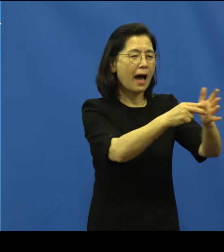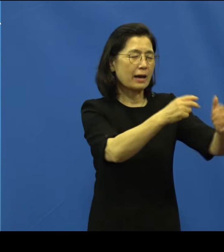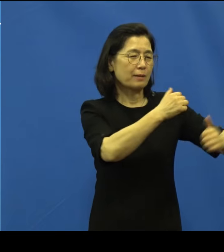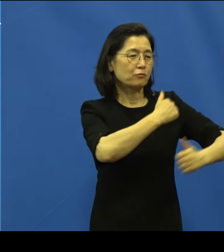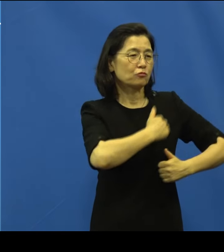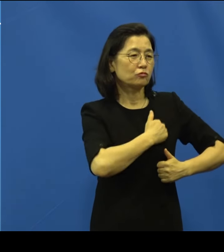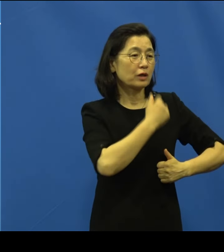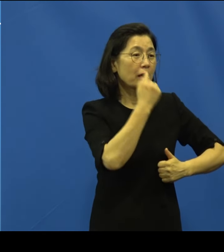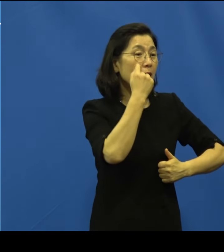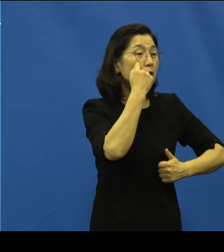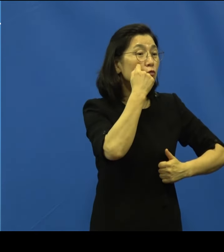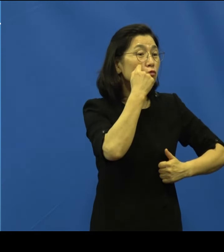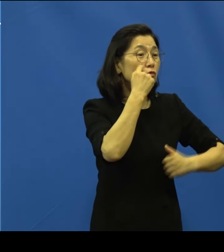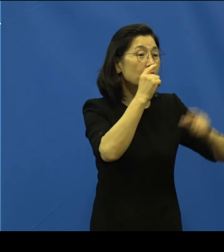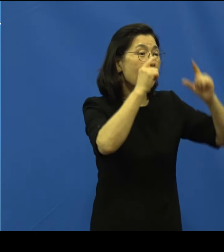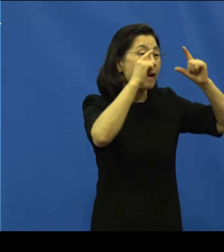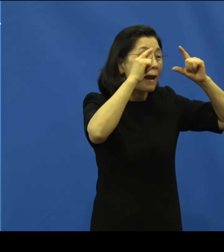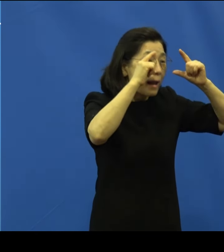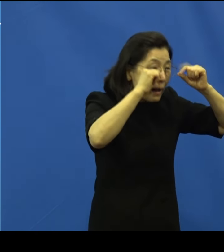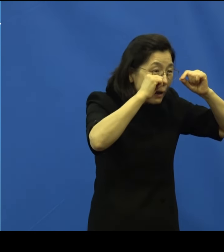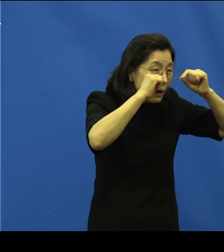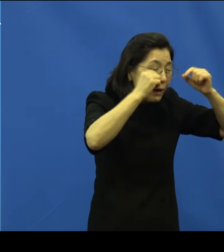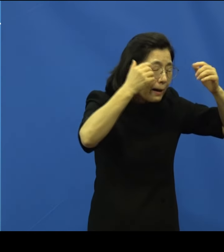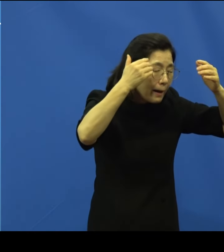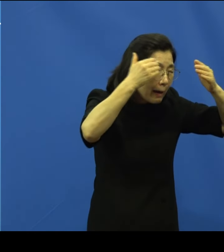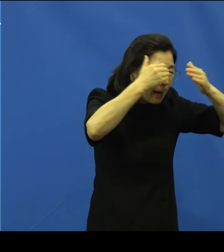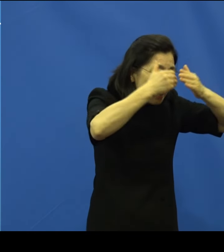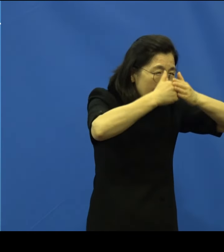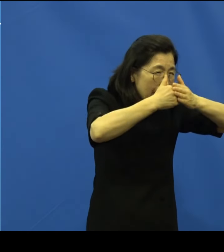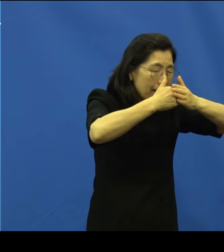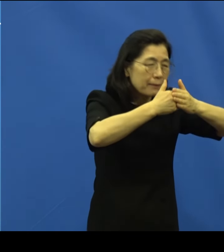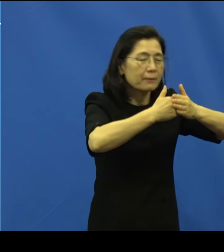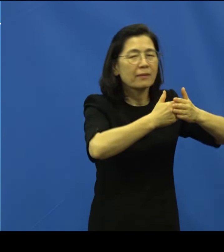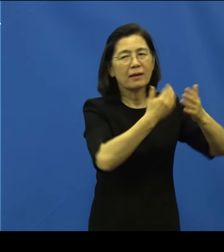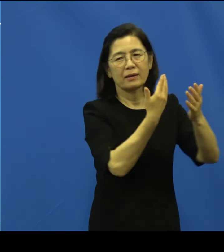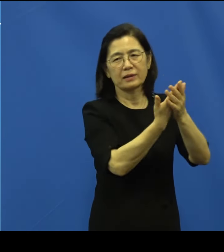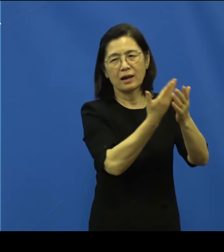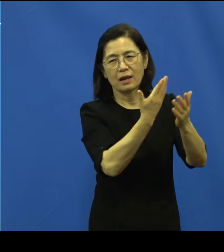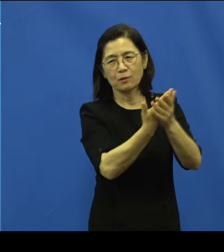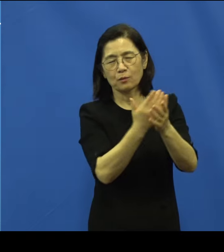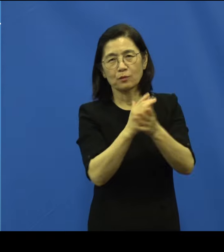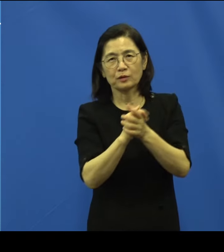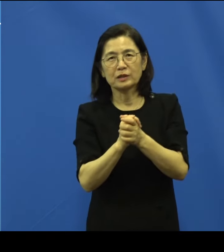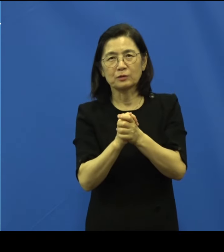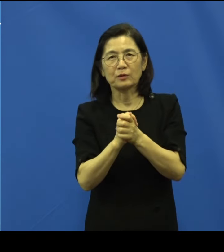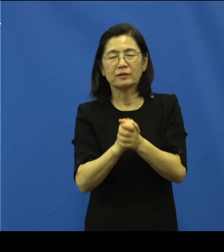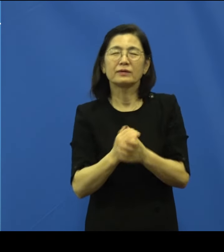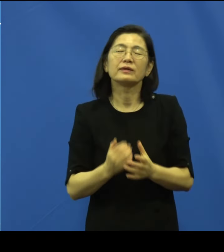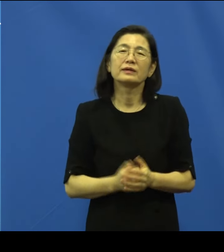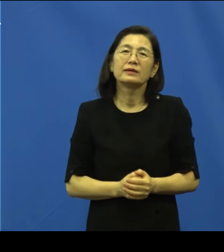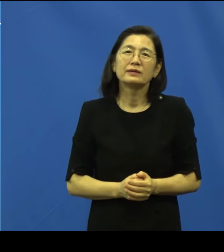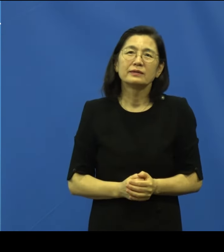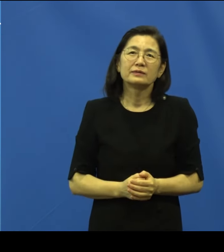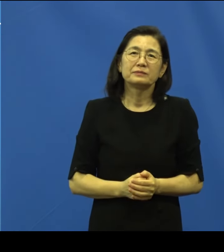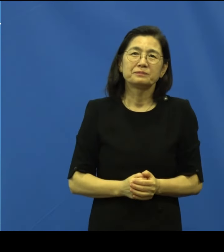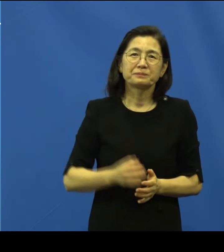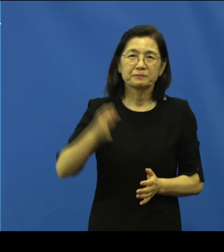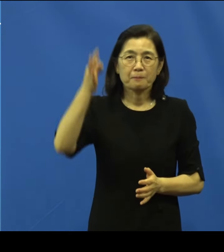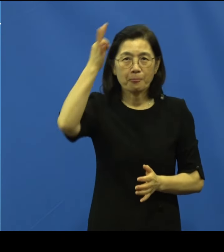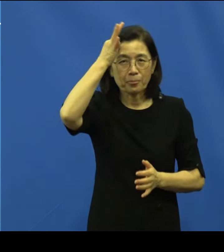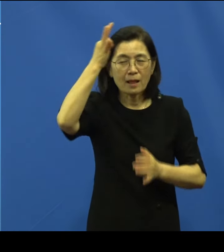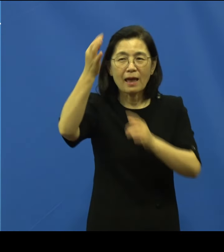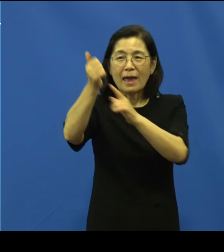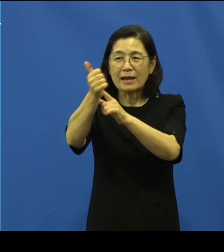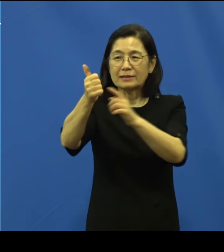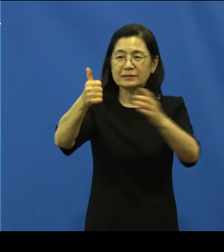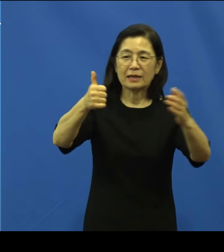거예요. 그러니까 어떻게 돼요? 이 아람 군대가 엘리사를 잡으러 왔다가 엘리사의 이 이스라엘 군대에 붙잡히게